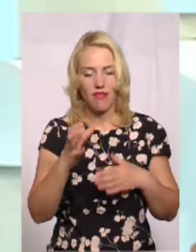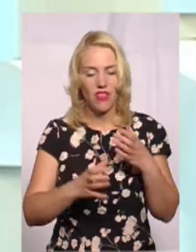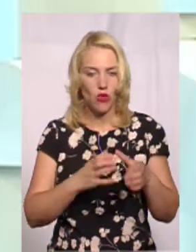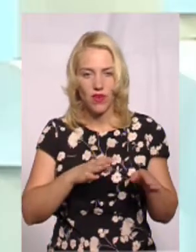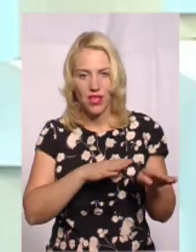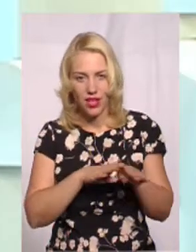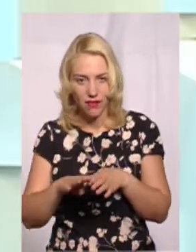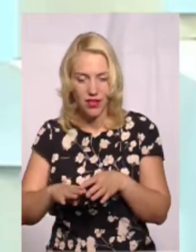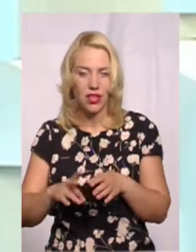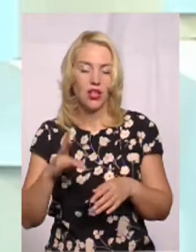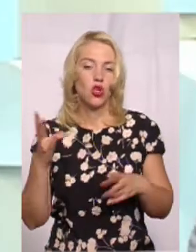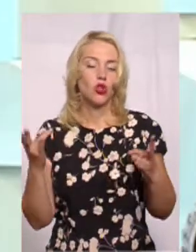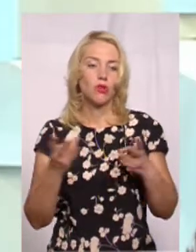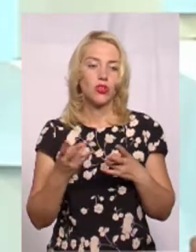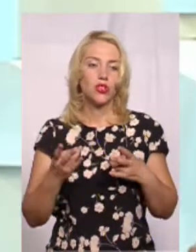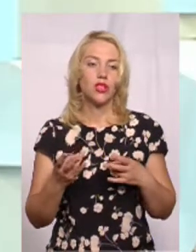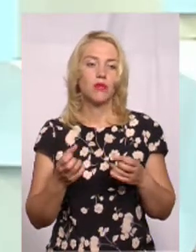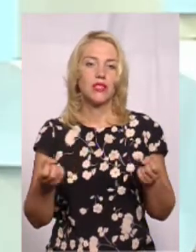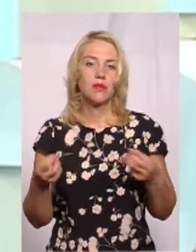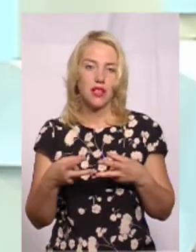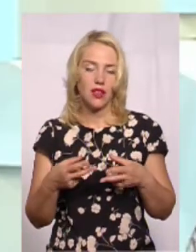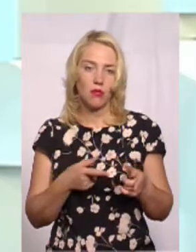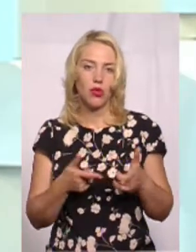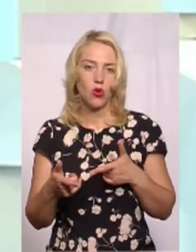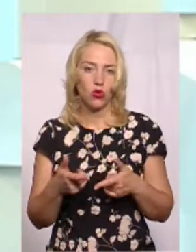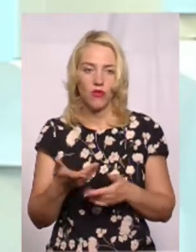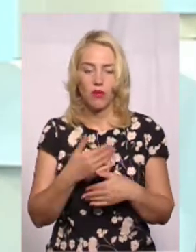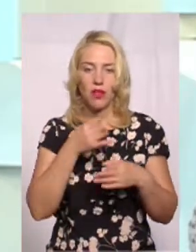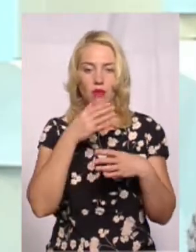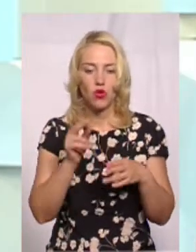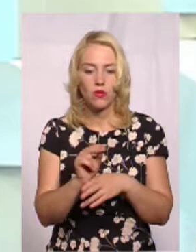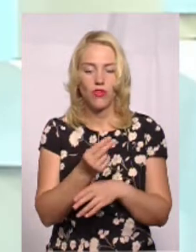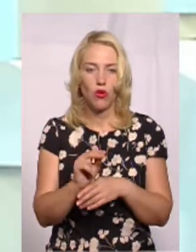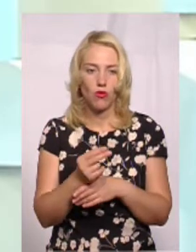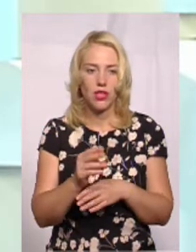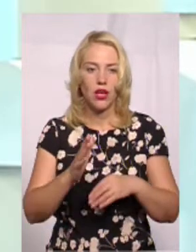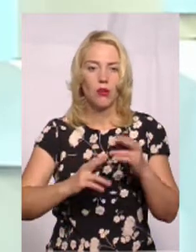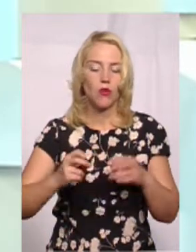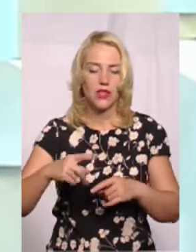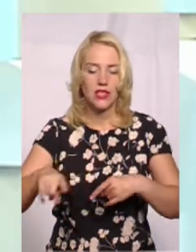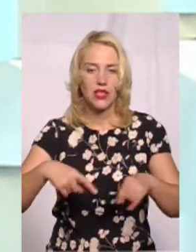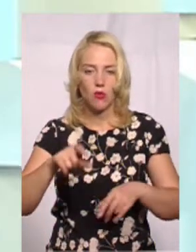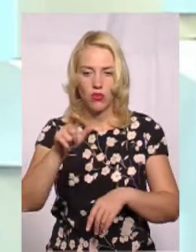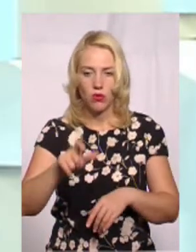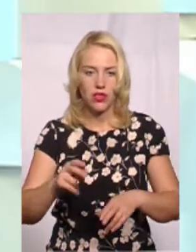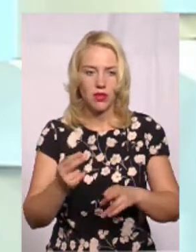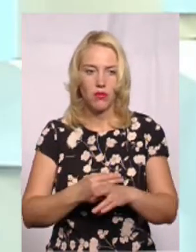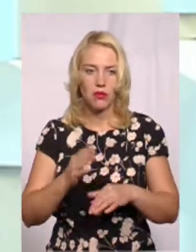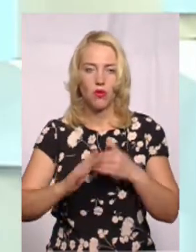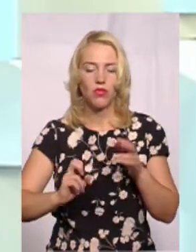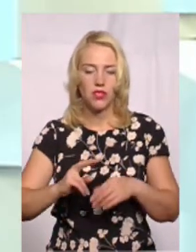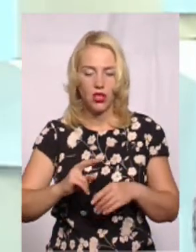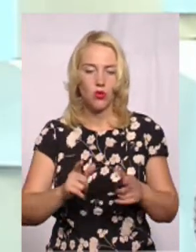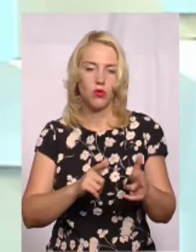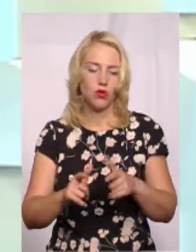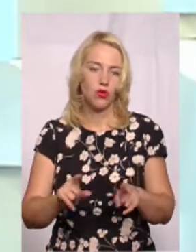На всеукраїнській, так? То потрібна спеціалізована підготовка. Так? Ми не можемо виховувати професійного футболіста без професійної футбольної підготовки.